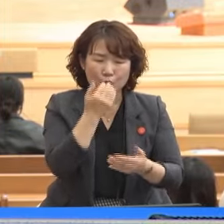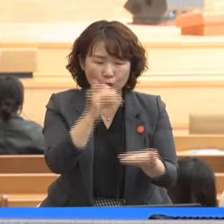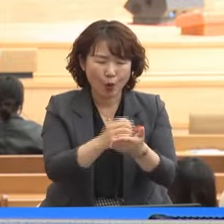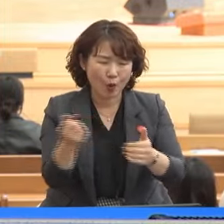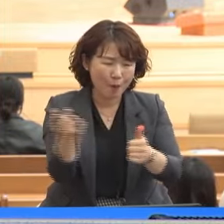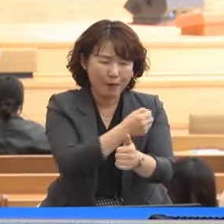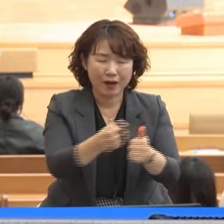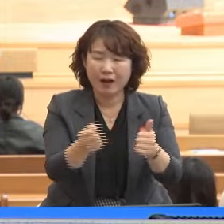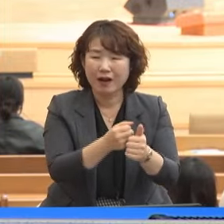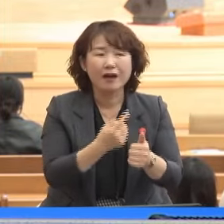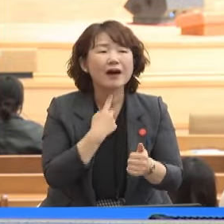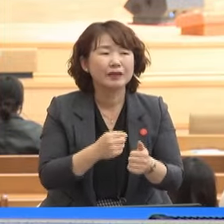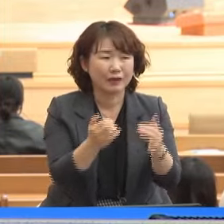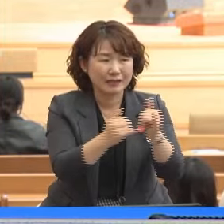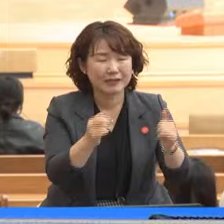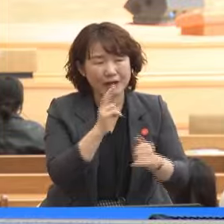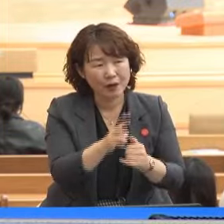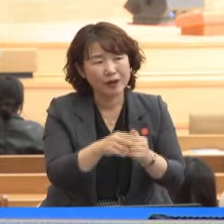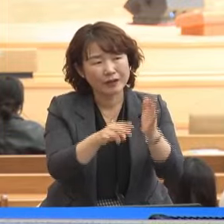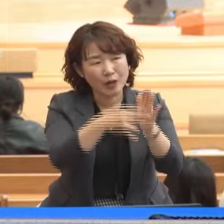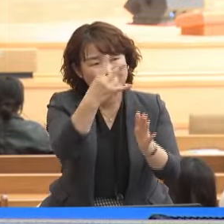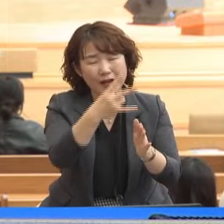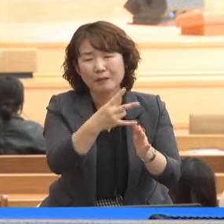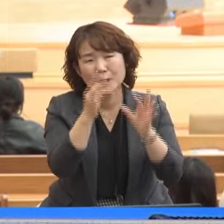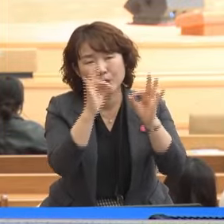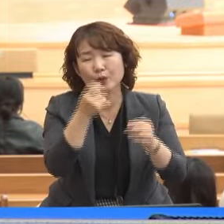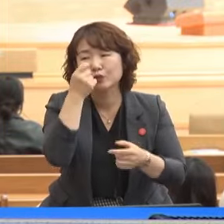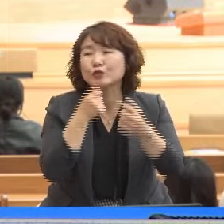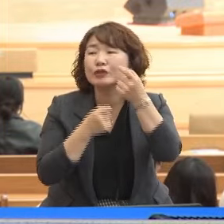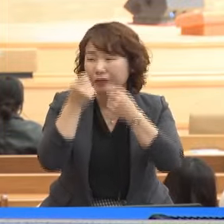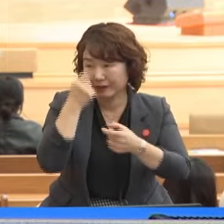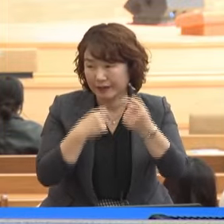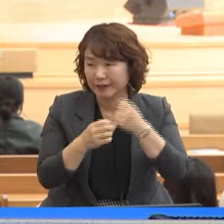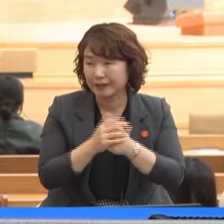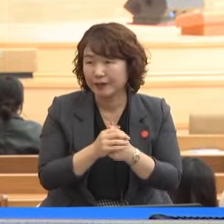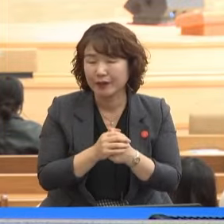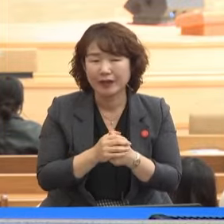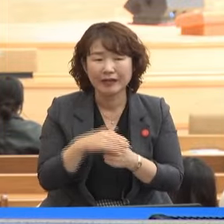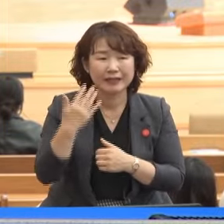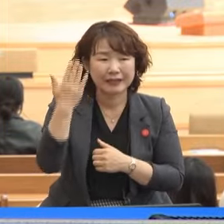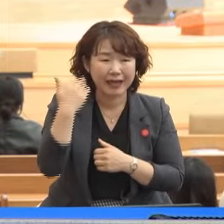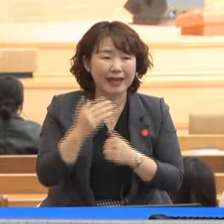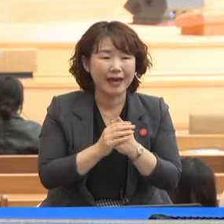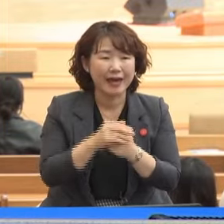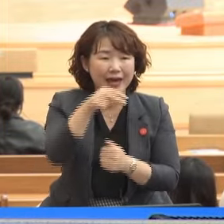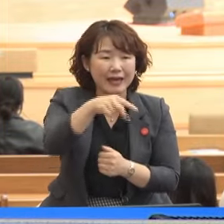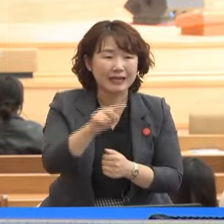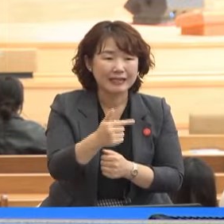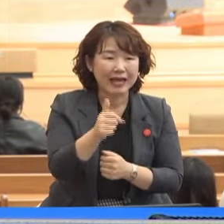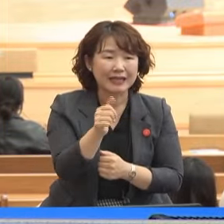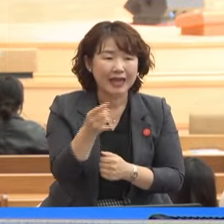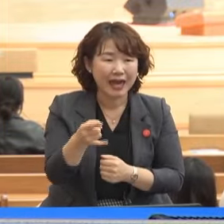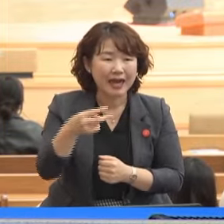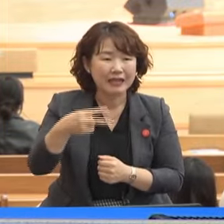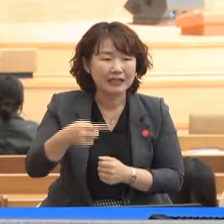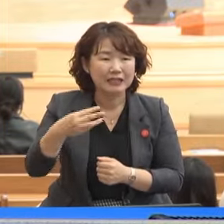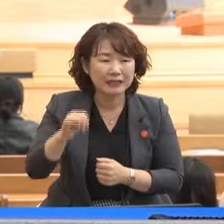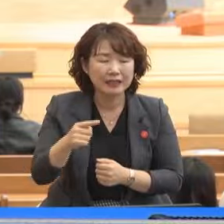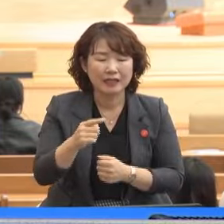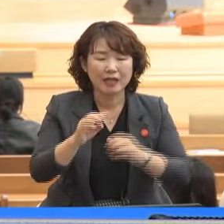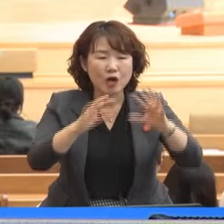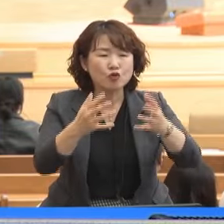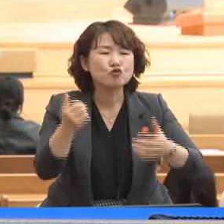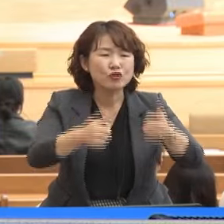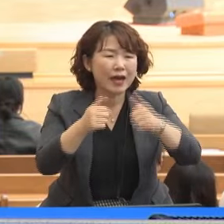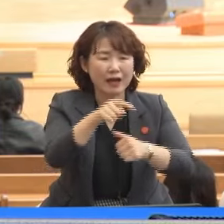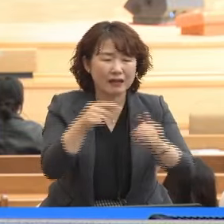자여, 예루살렘을 보고 우셨잖아요. 그 당시에 산헤드린 국회에 가서 하지 않으셨어요. 헤롯 궁전에 들어가서